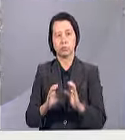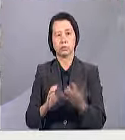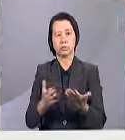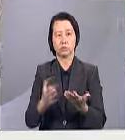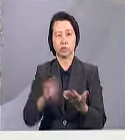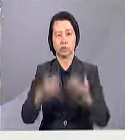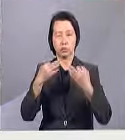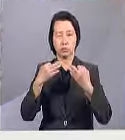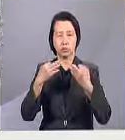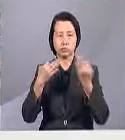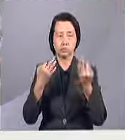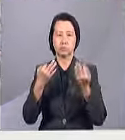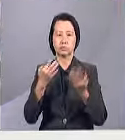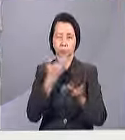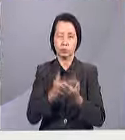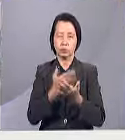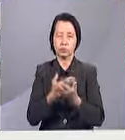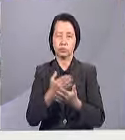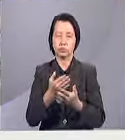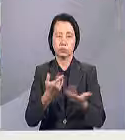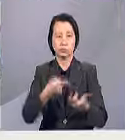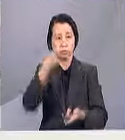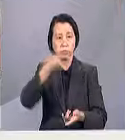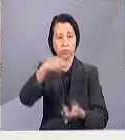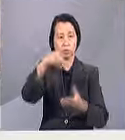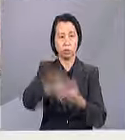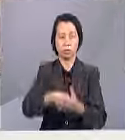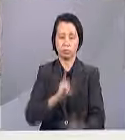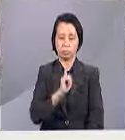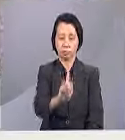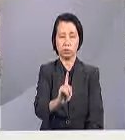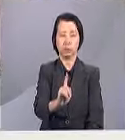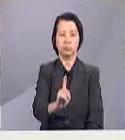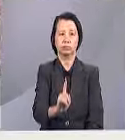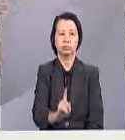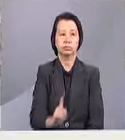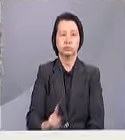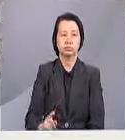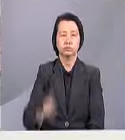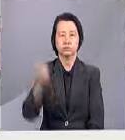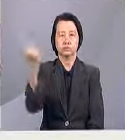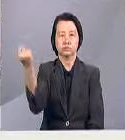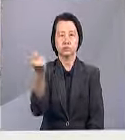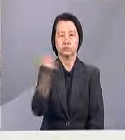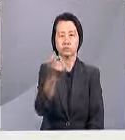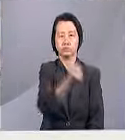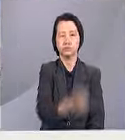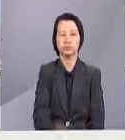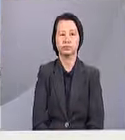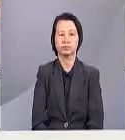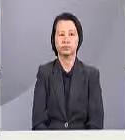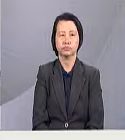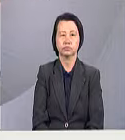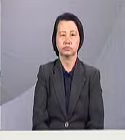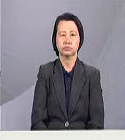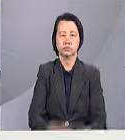yang masyhur yang disebut dalam Islam, ad-darar yuzal,